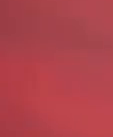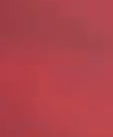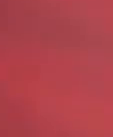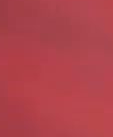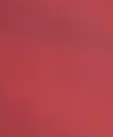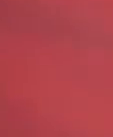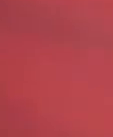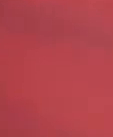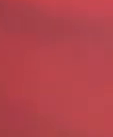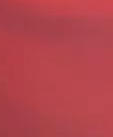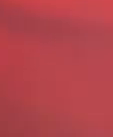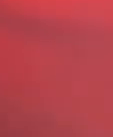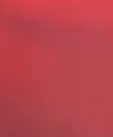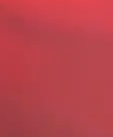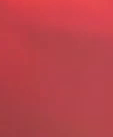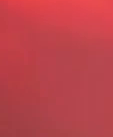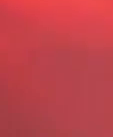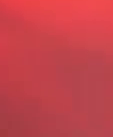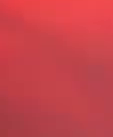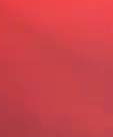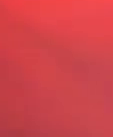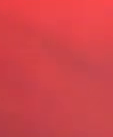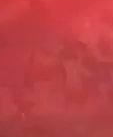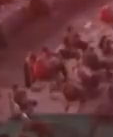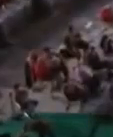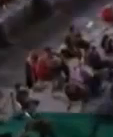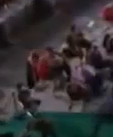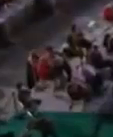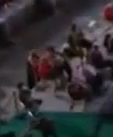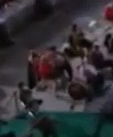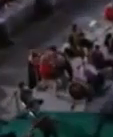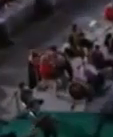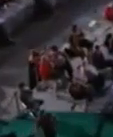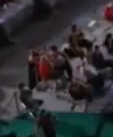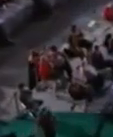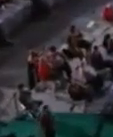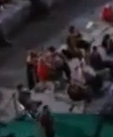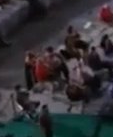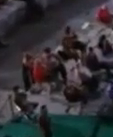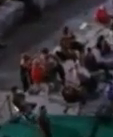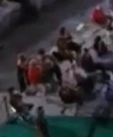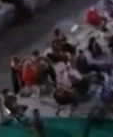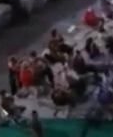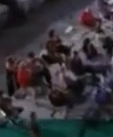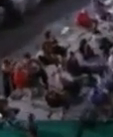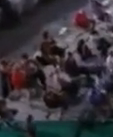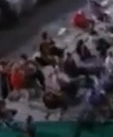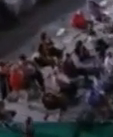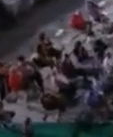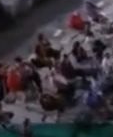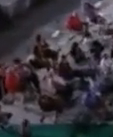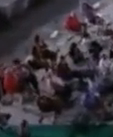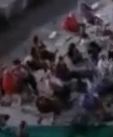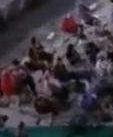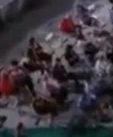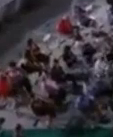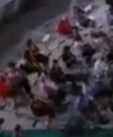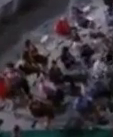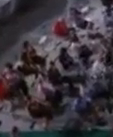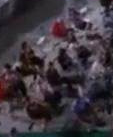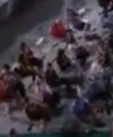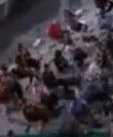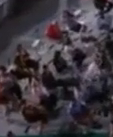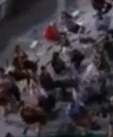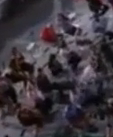Θέλω με πολύ μεγάλη χαρά να σας καλωσορίσω στην εναρκτήρια εκδήλωση της προγραμματικής συνδιάσκεψης του ΣΥΡΙΖΑ Προοδευτική